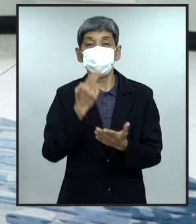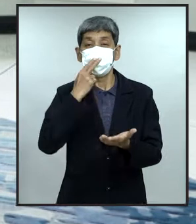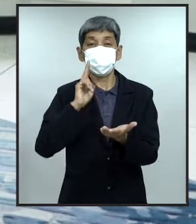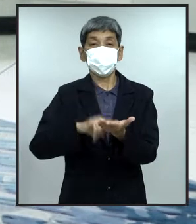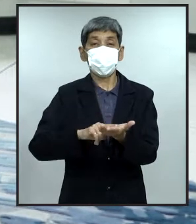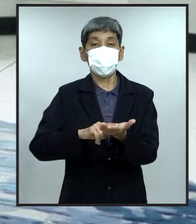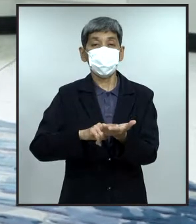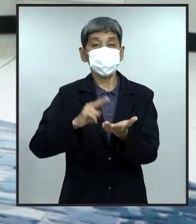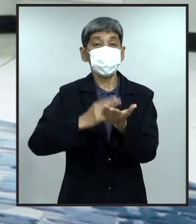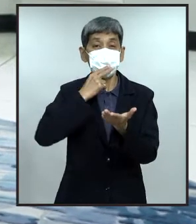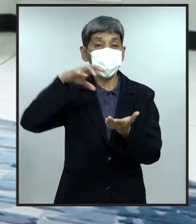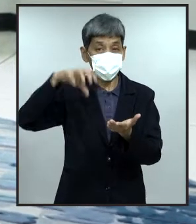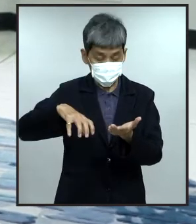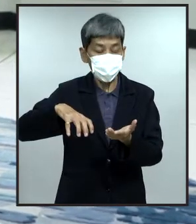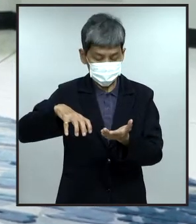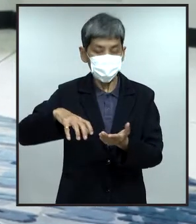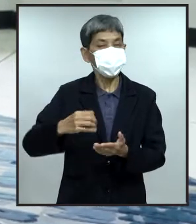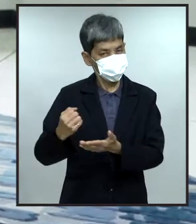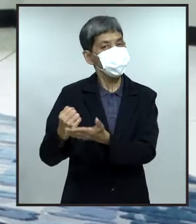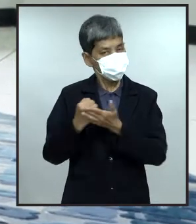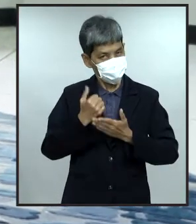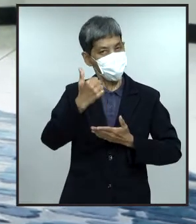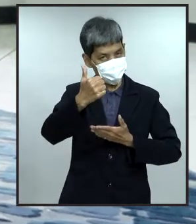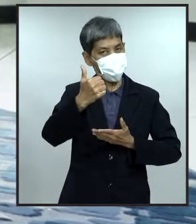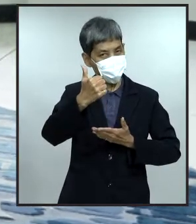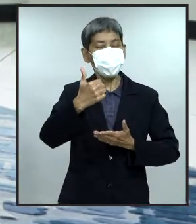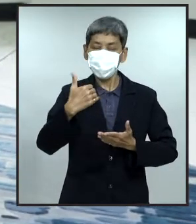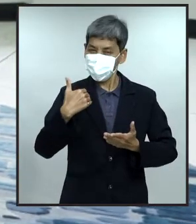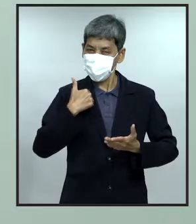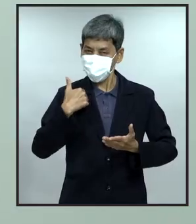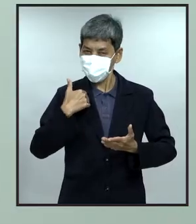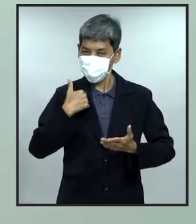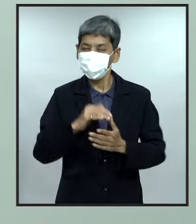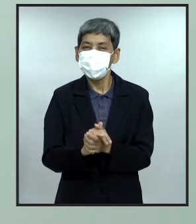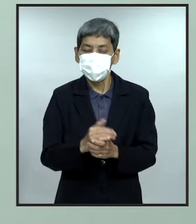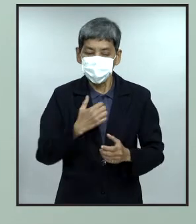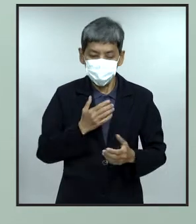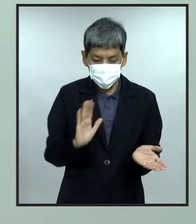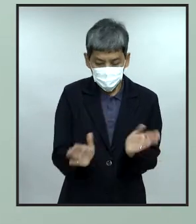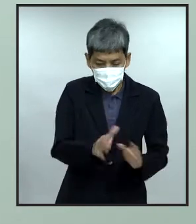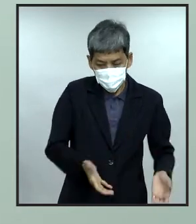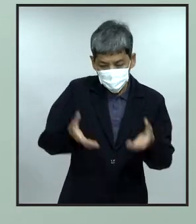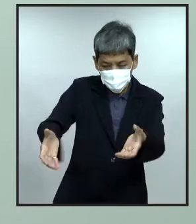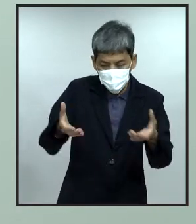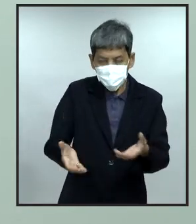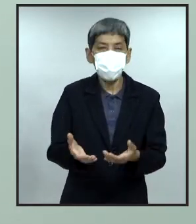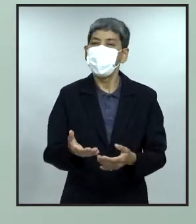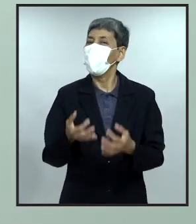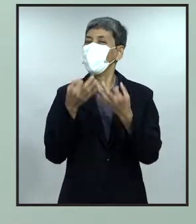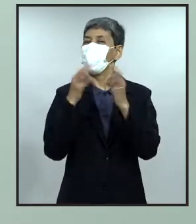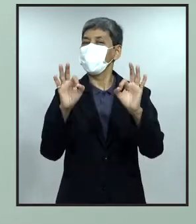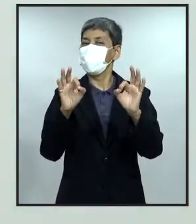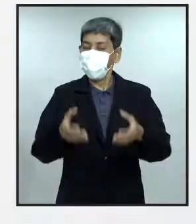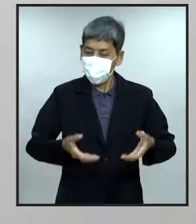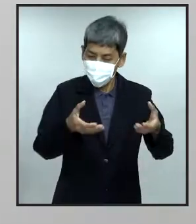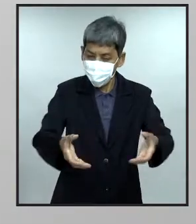ย์เนี่ยก็ให้การช่วยเหลือกับเราก็คือมีการให้ส่งแพ็กเกจฟรีนะฮะให้กับ